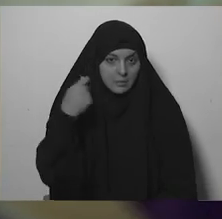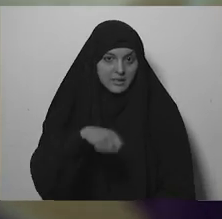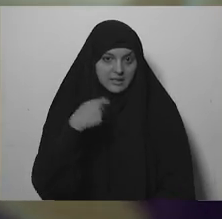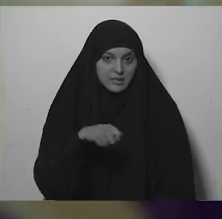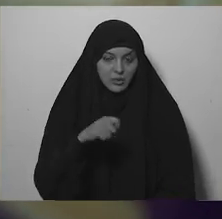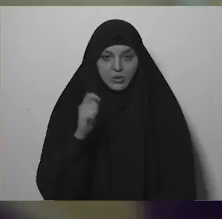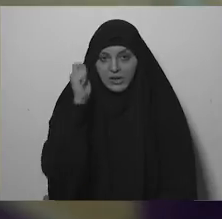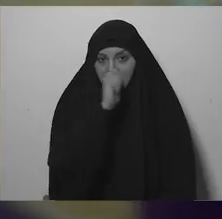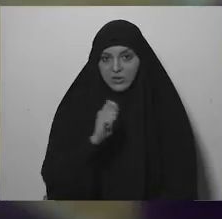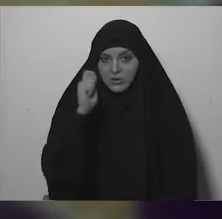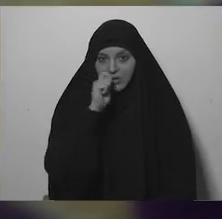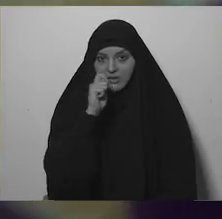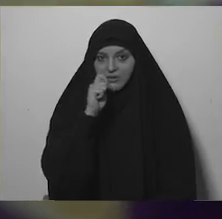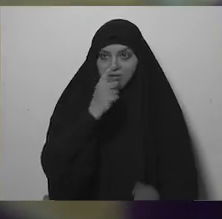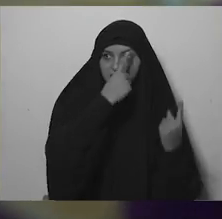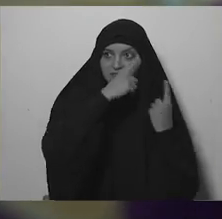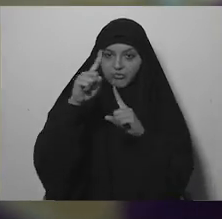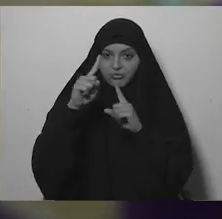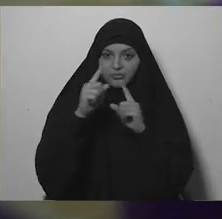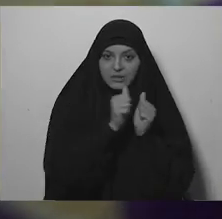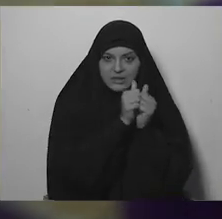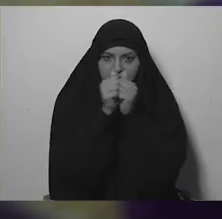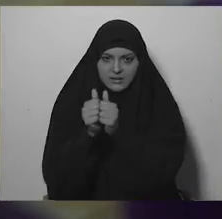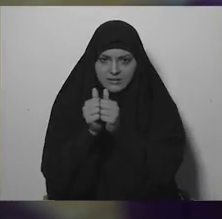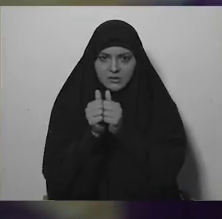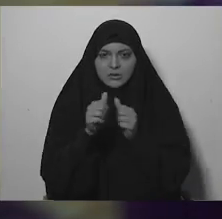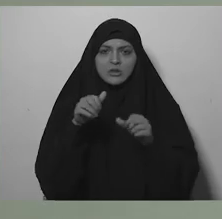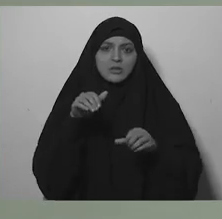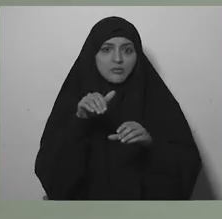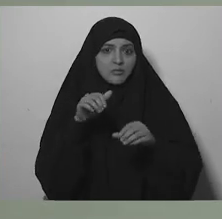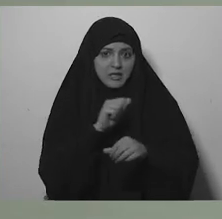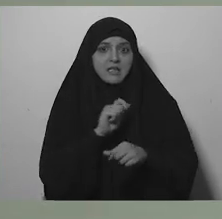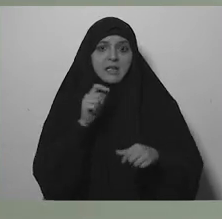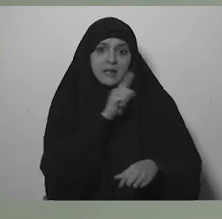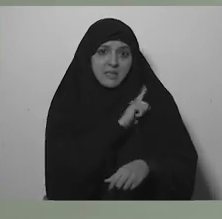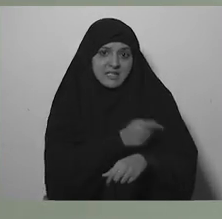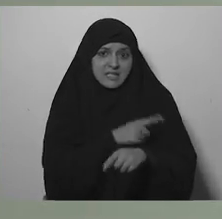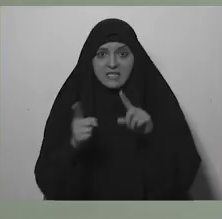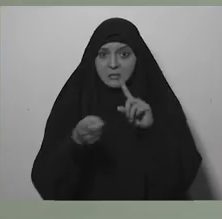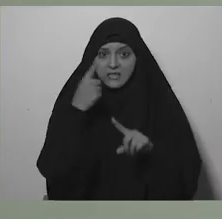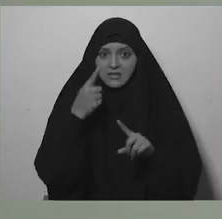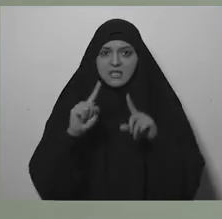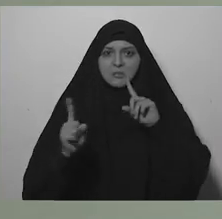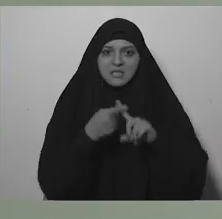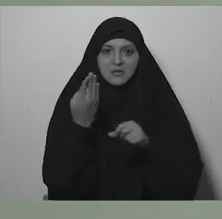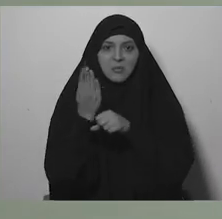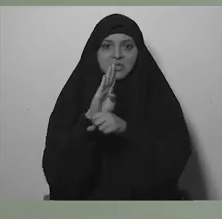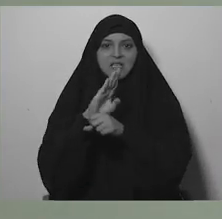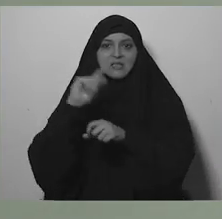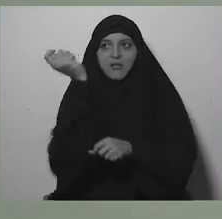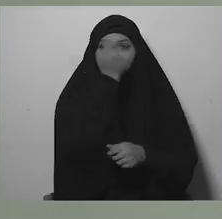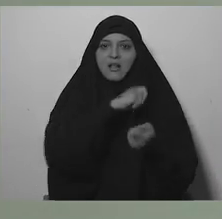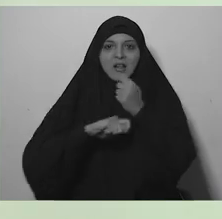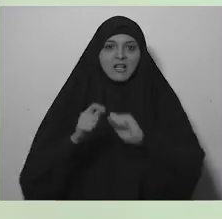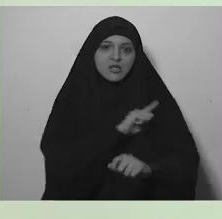Adonor El-Fudaini, président de l'association des challenges et d'insistance des personnes ayant des capacités spécifiques, spécialité, démonstration